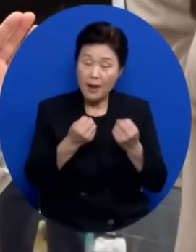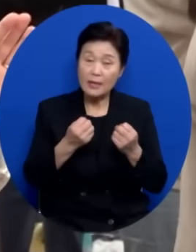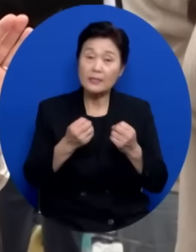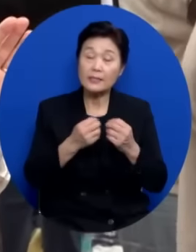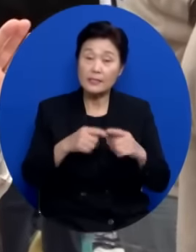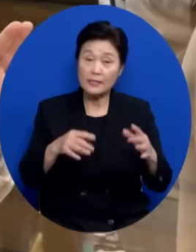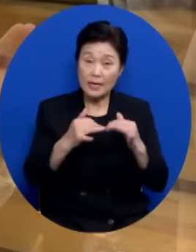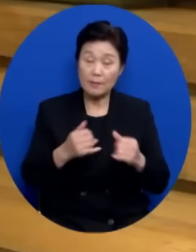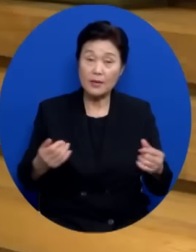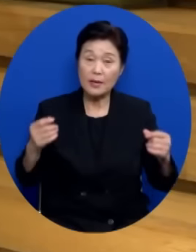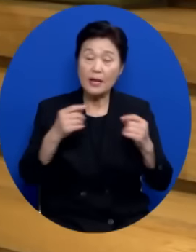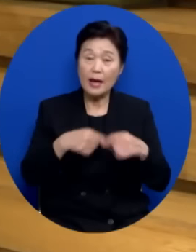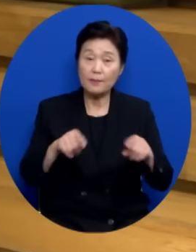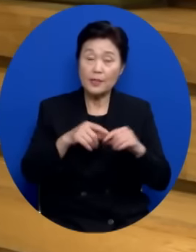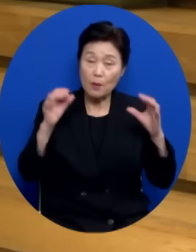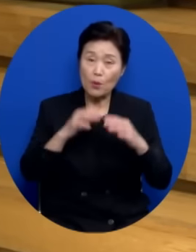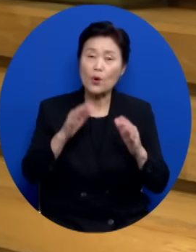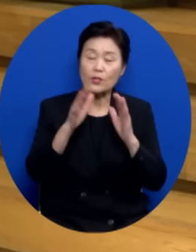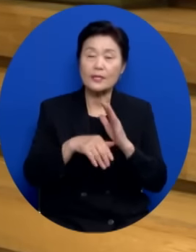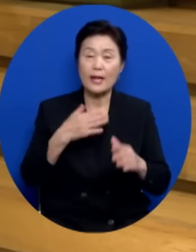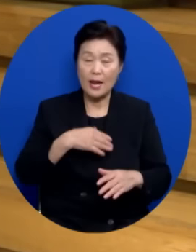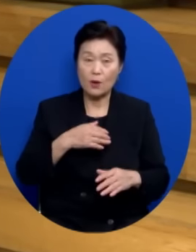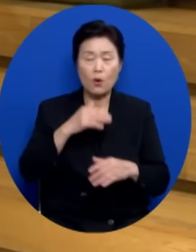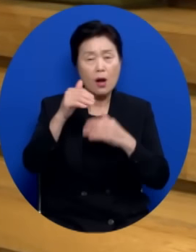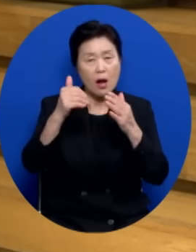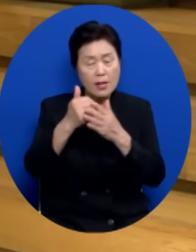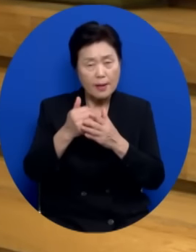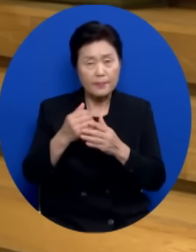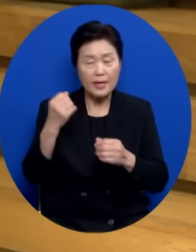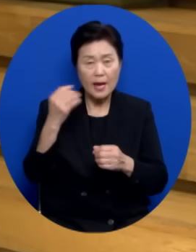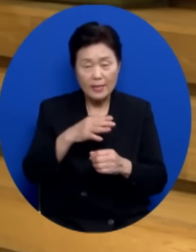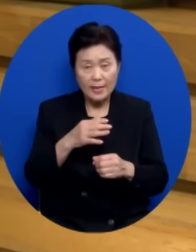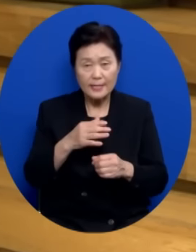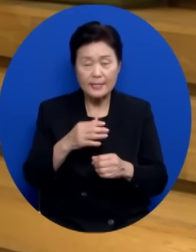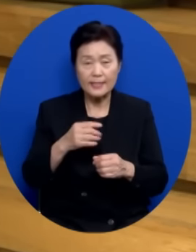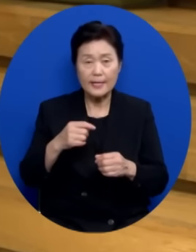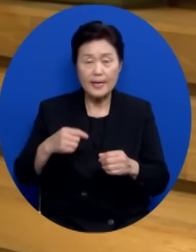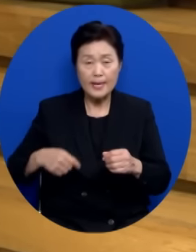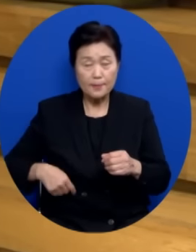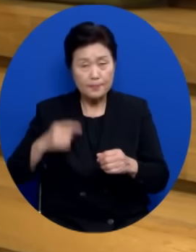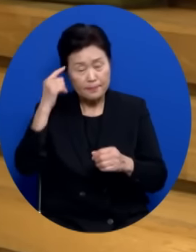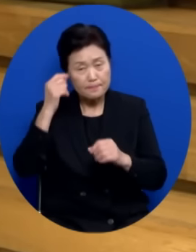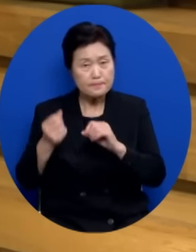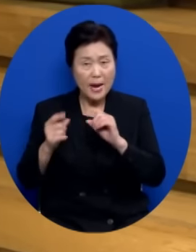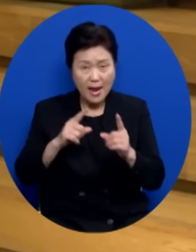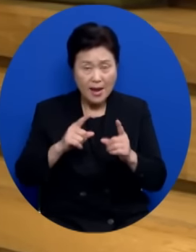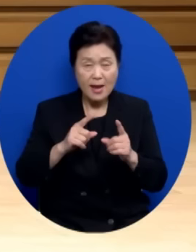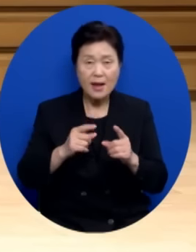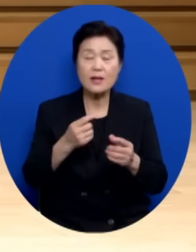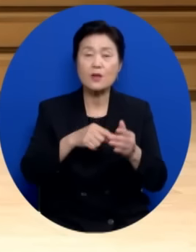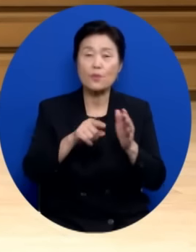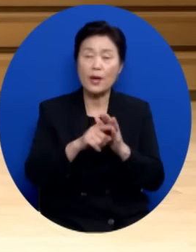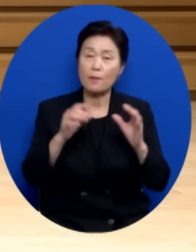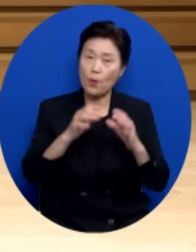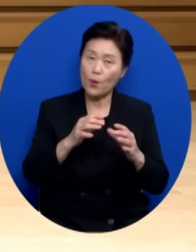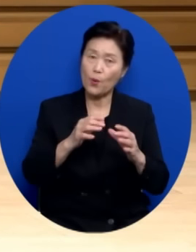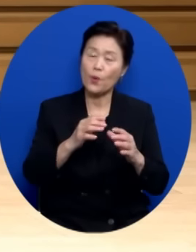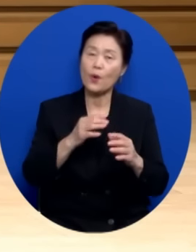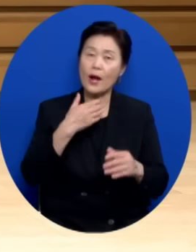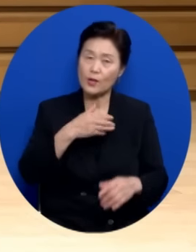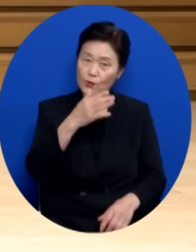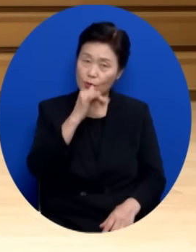감동, 하나님께서 대각성을 위해서 새로운 인식을 전환을 위해 하나님께서 모였다고 볼 수가